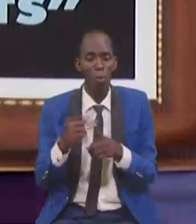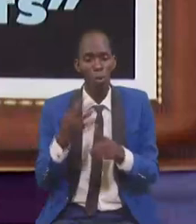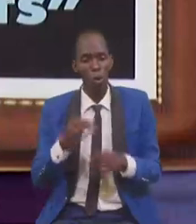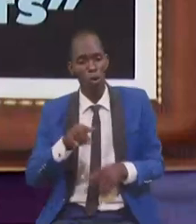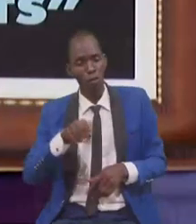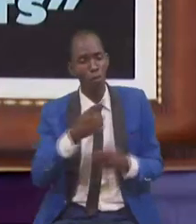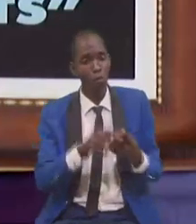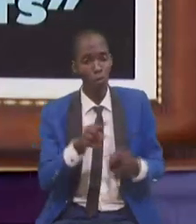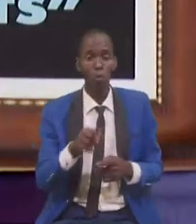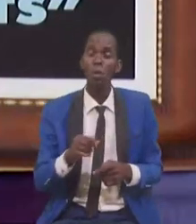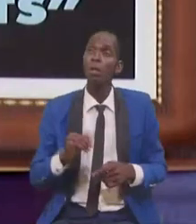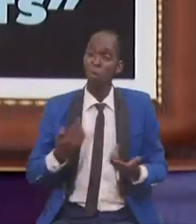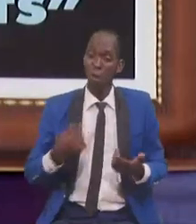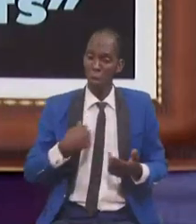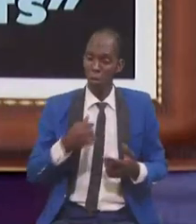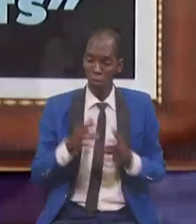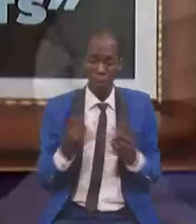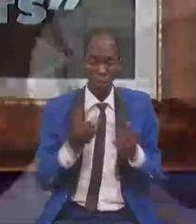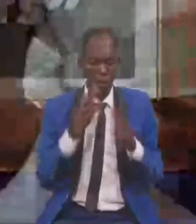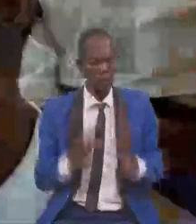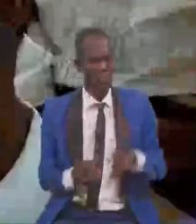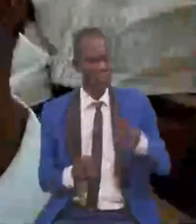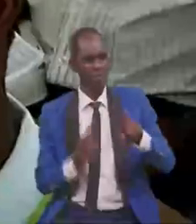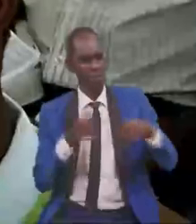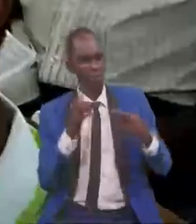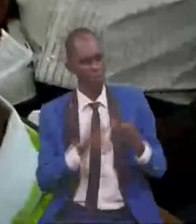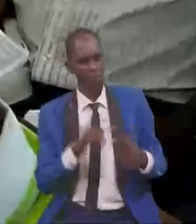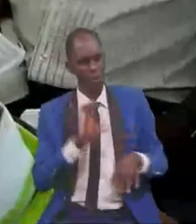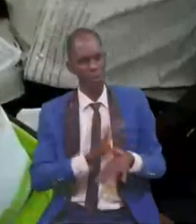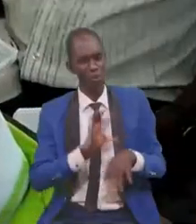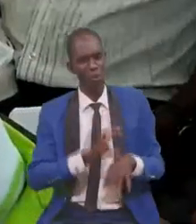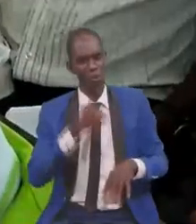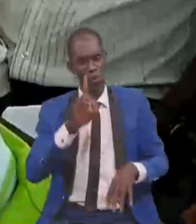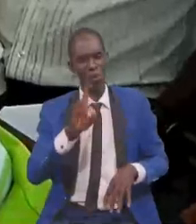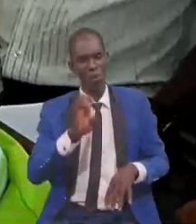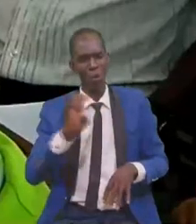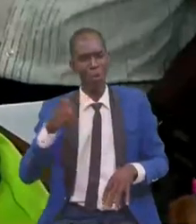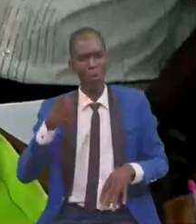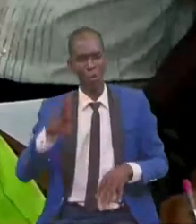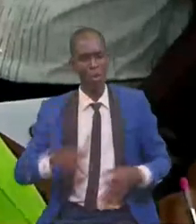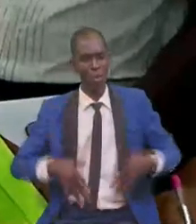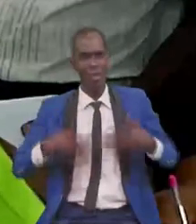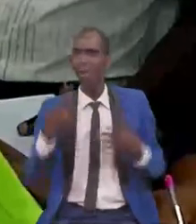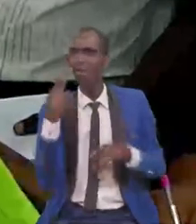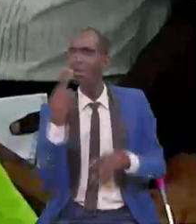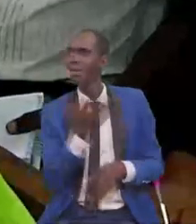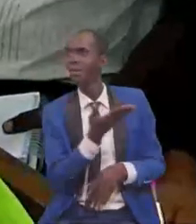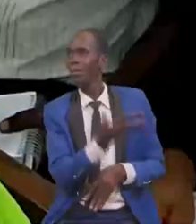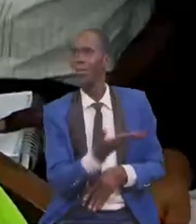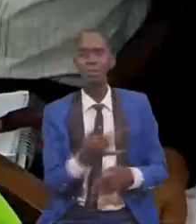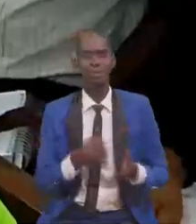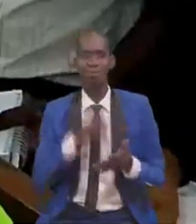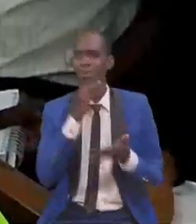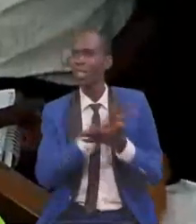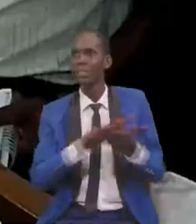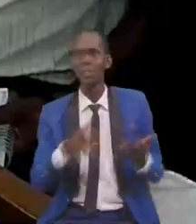lance des accusations, on dit qu'elle va à la vie profonde, mais regardez ceci, regardez ce problème, mais elle n'est